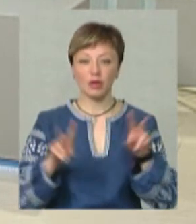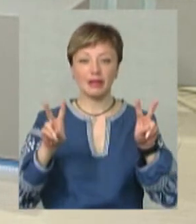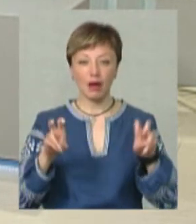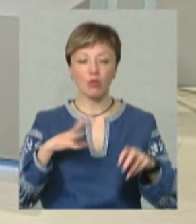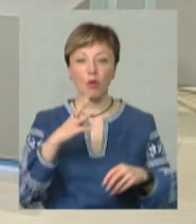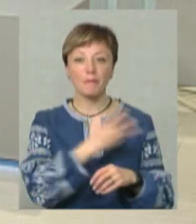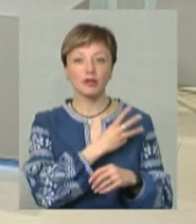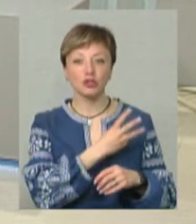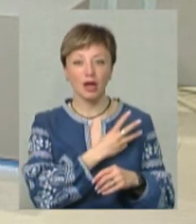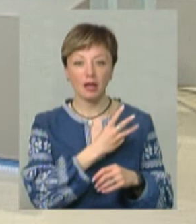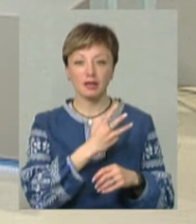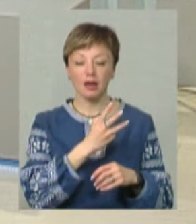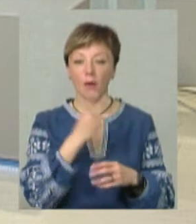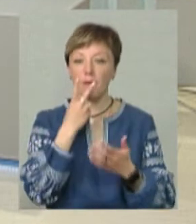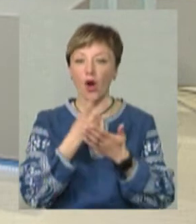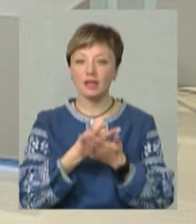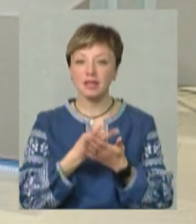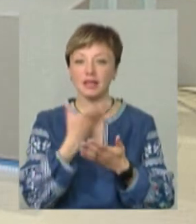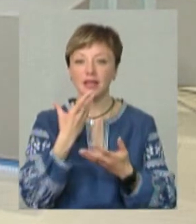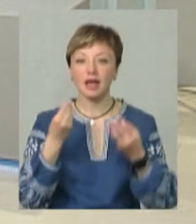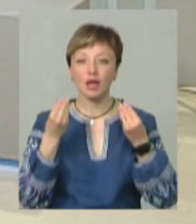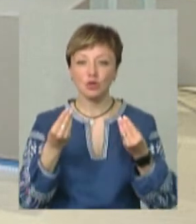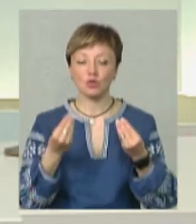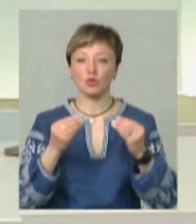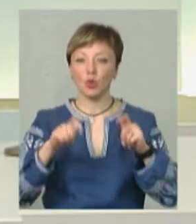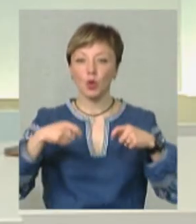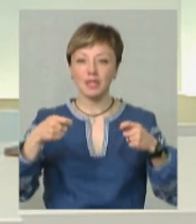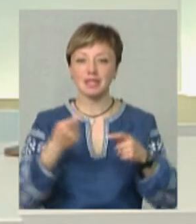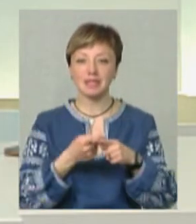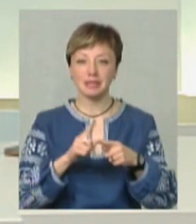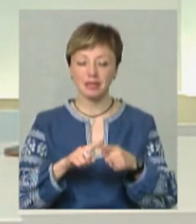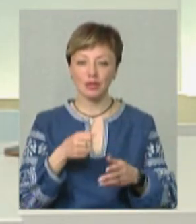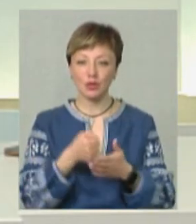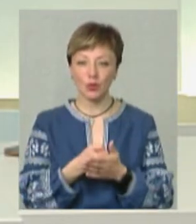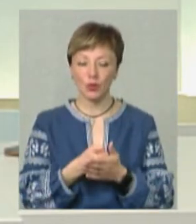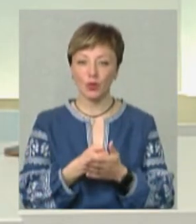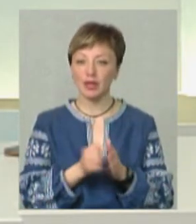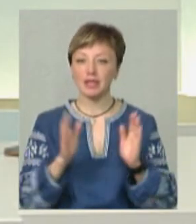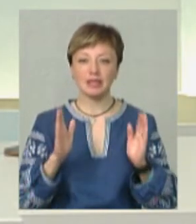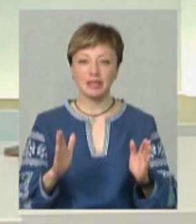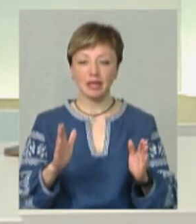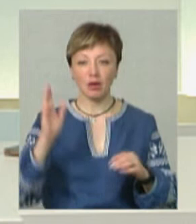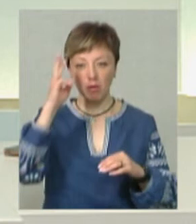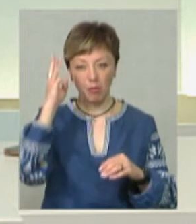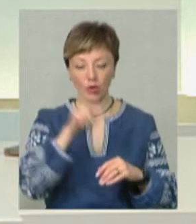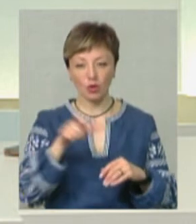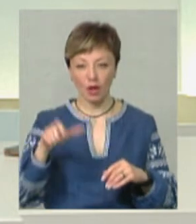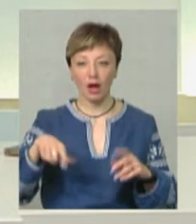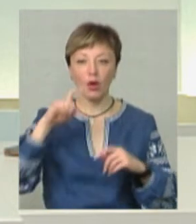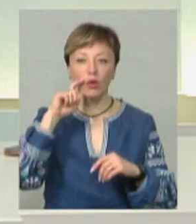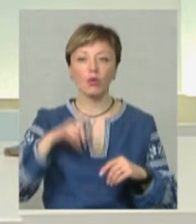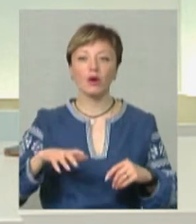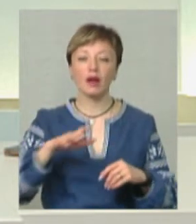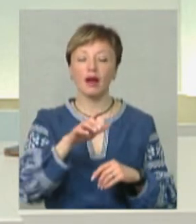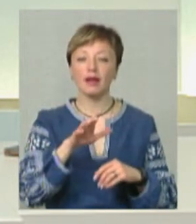було бажання показати красу, донести це до не тільки подолян, але й